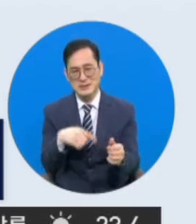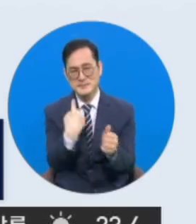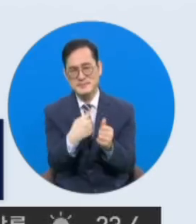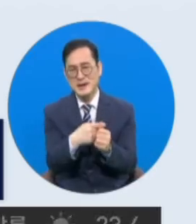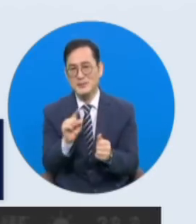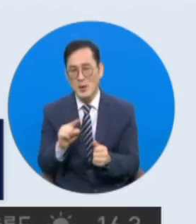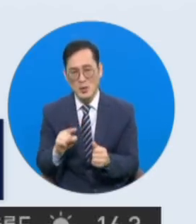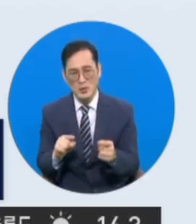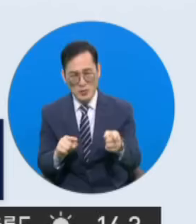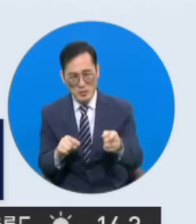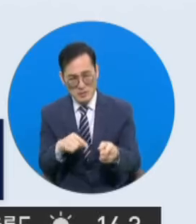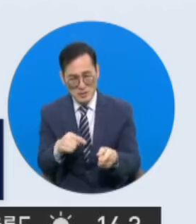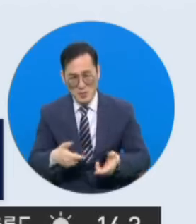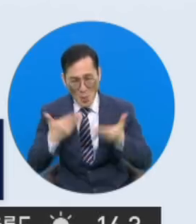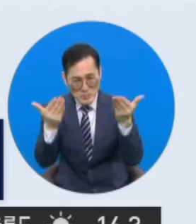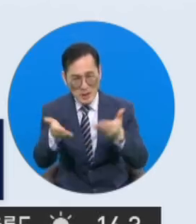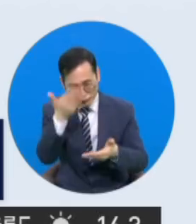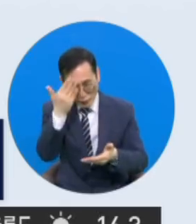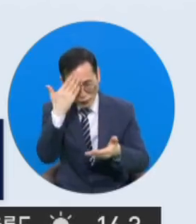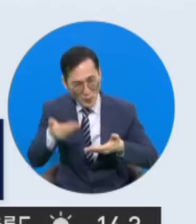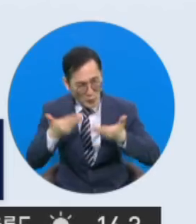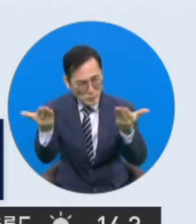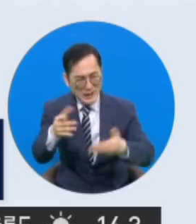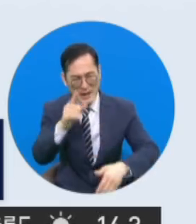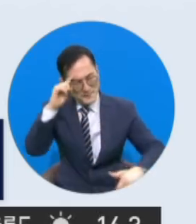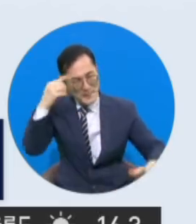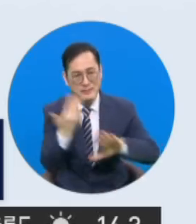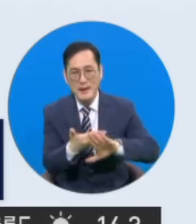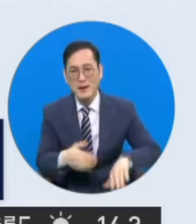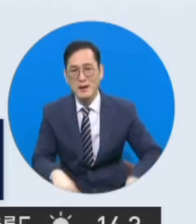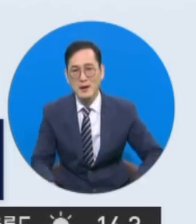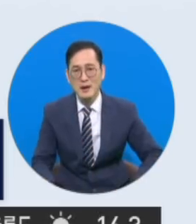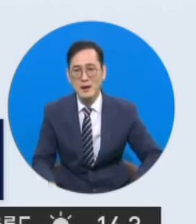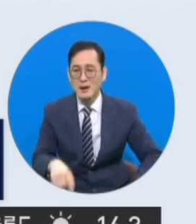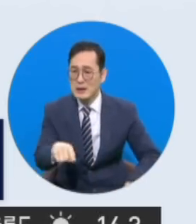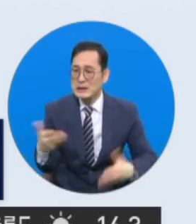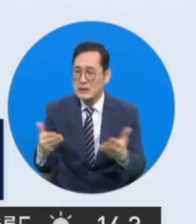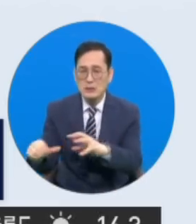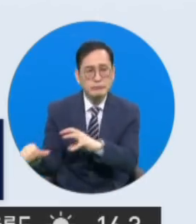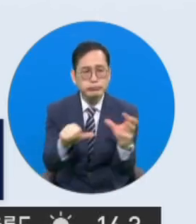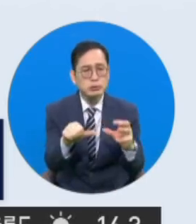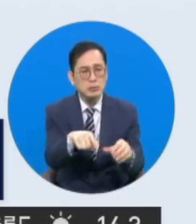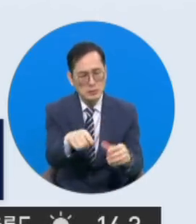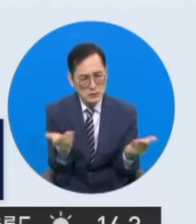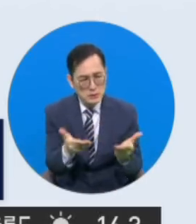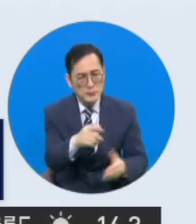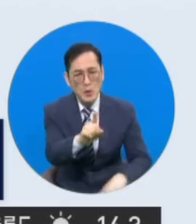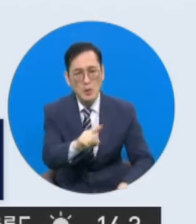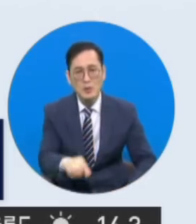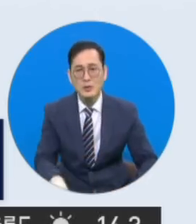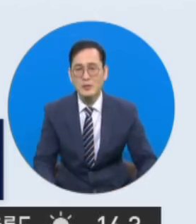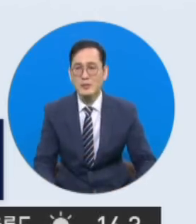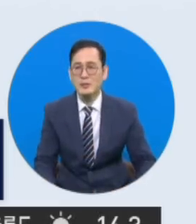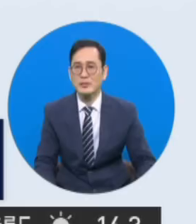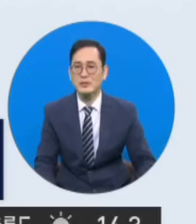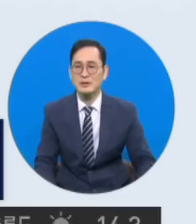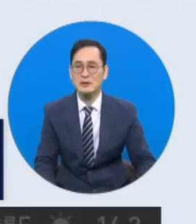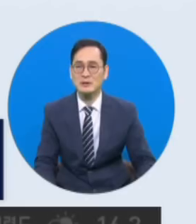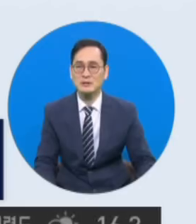자원봉사자 반대한다 논란이 일자 책방은 문재인 전 대통령의 평상 책방은 과욕이었다라며